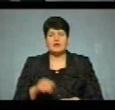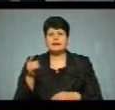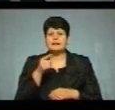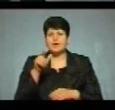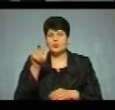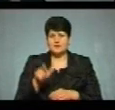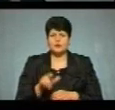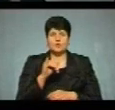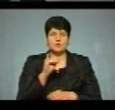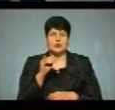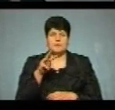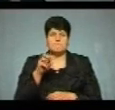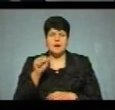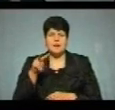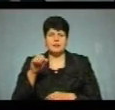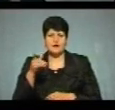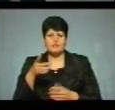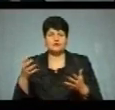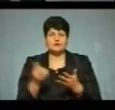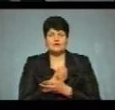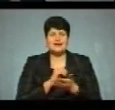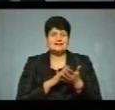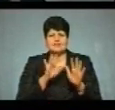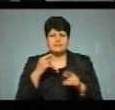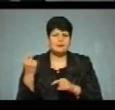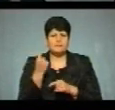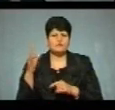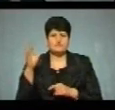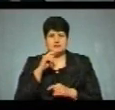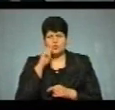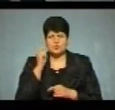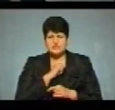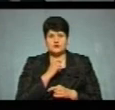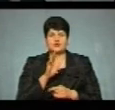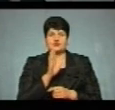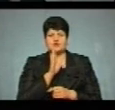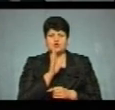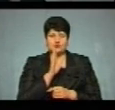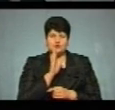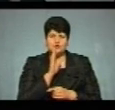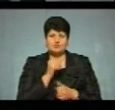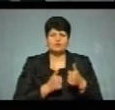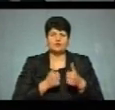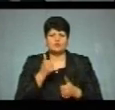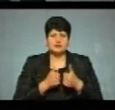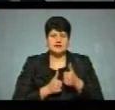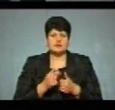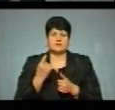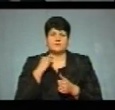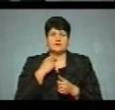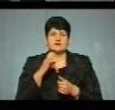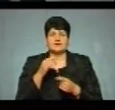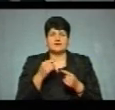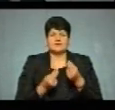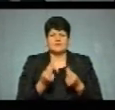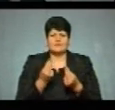Тернополянка Юлія Малахова здобула срібло на першому всеукраїнському жіночому турнірі зі снукеру, який відбувся у Кропивницькому. Снукер – це різновид